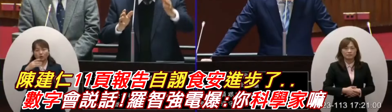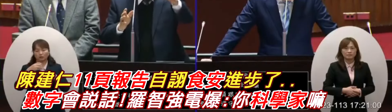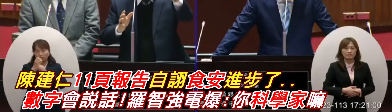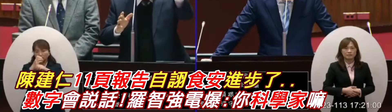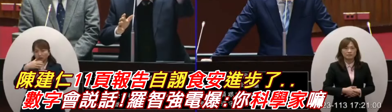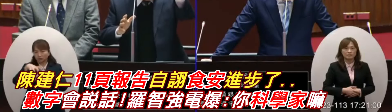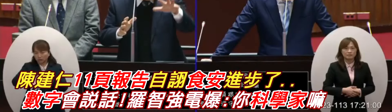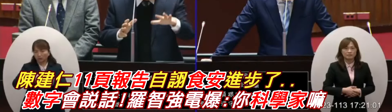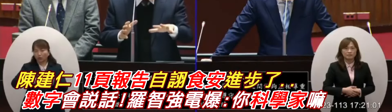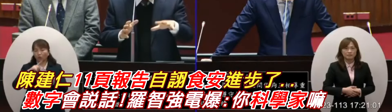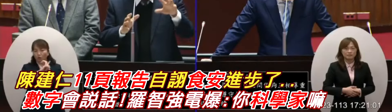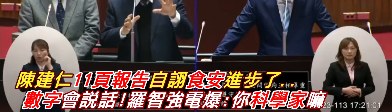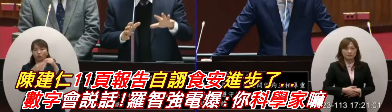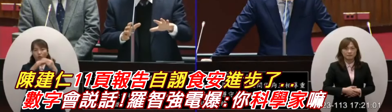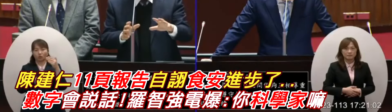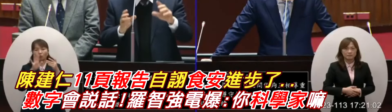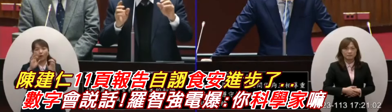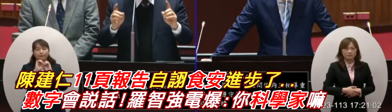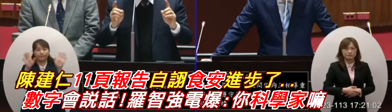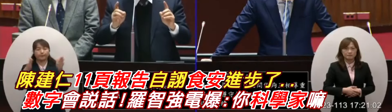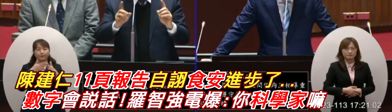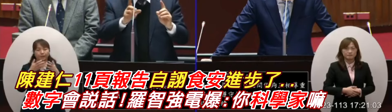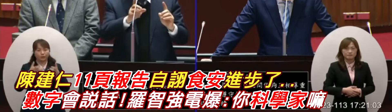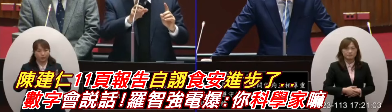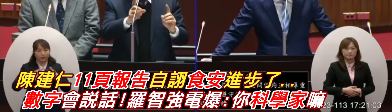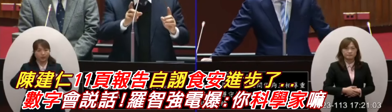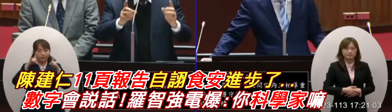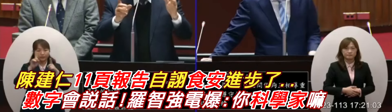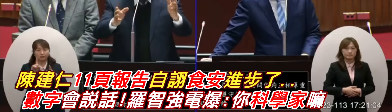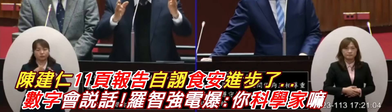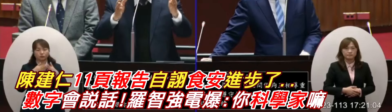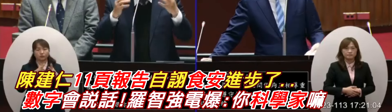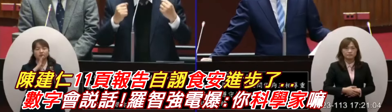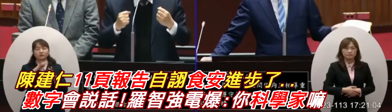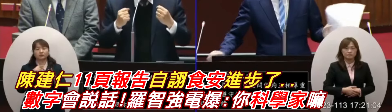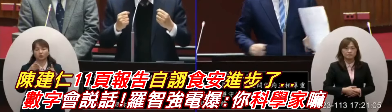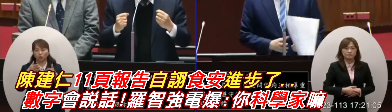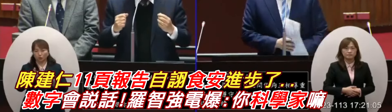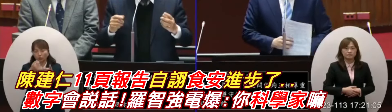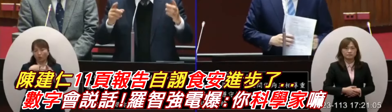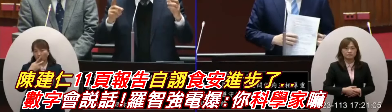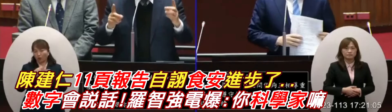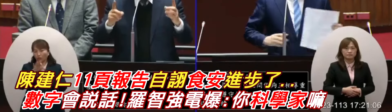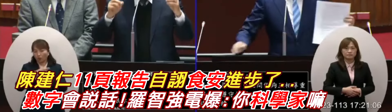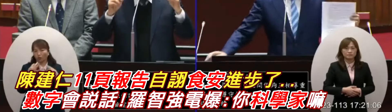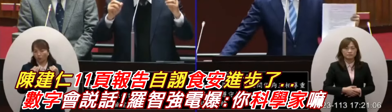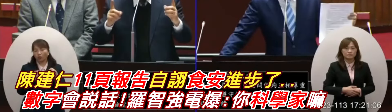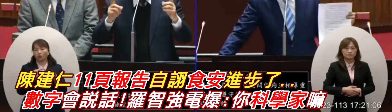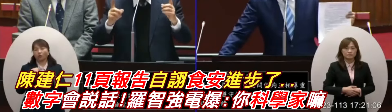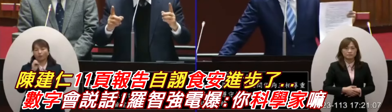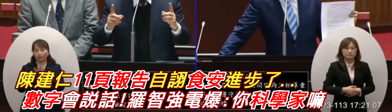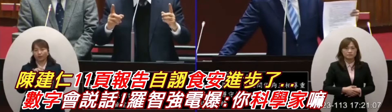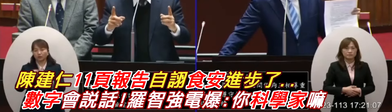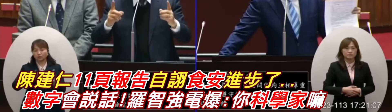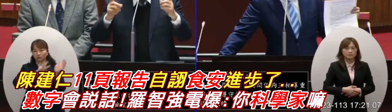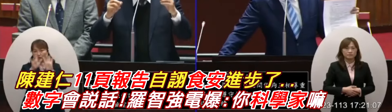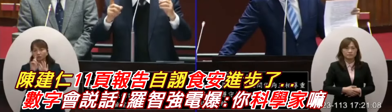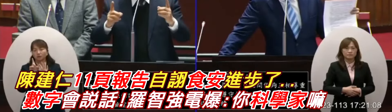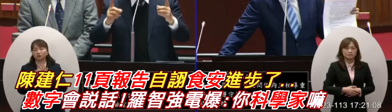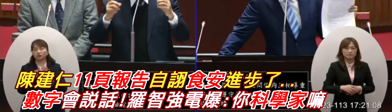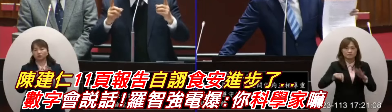室，你的法规里面要公布很重要的一件事情，你就是说你尊重我科学嘛？那我就说，科学的情况